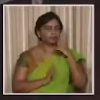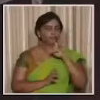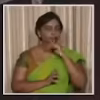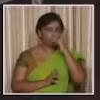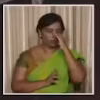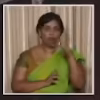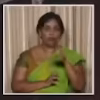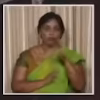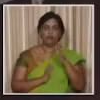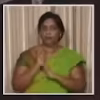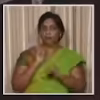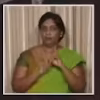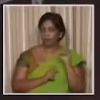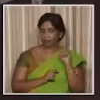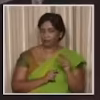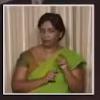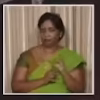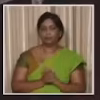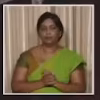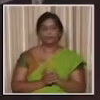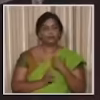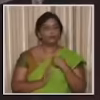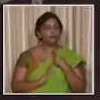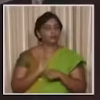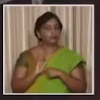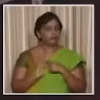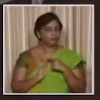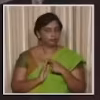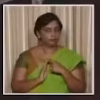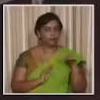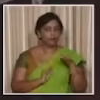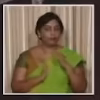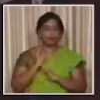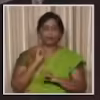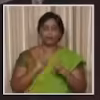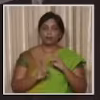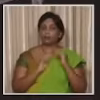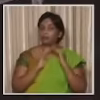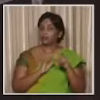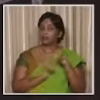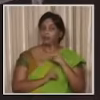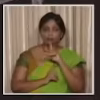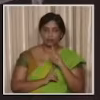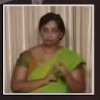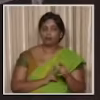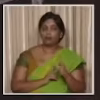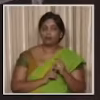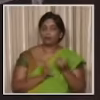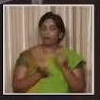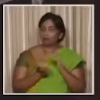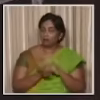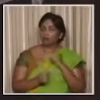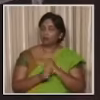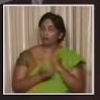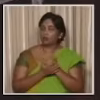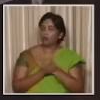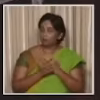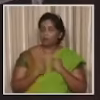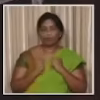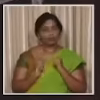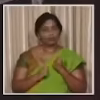කතානායකතුමනි ඉඩම් අමාත්‍යංශය ද අපේ රටේ ඉඩම් අමාත්‍යංශය ගත්තාම ආපු හැම රජයක්ම උත්සාහ